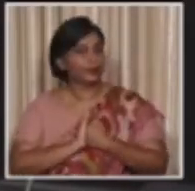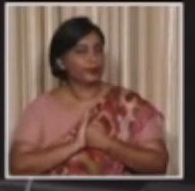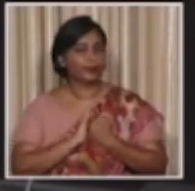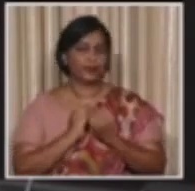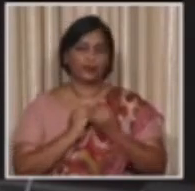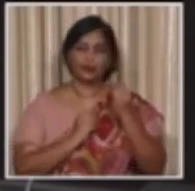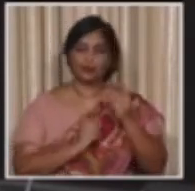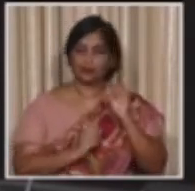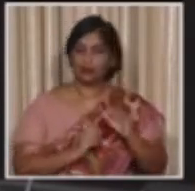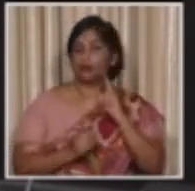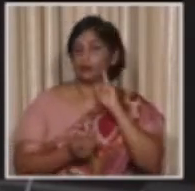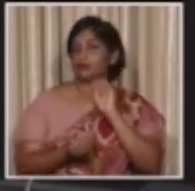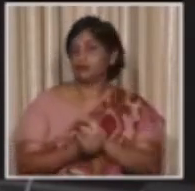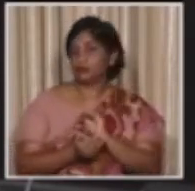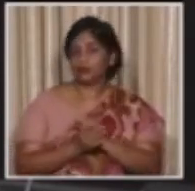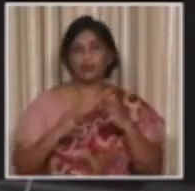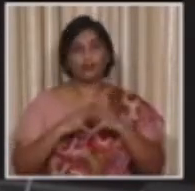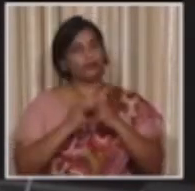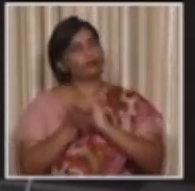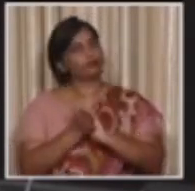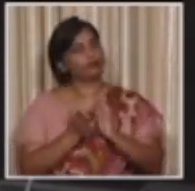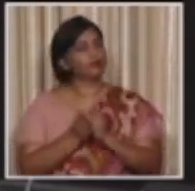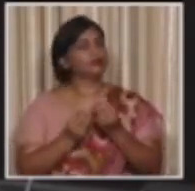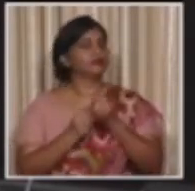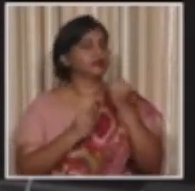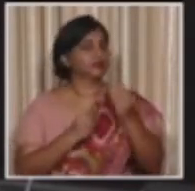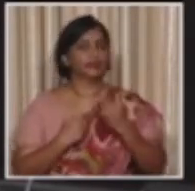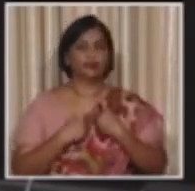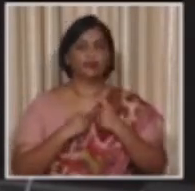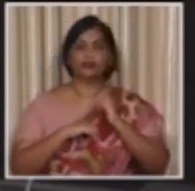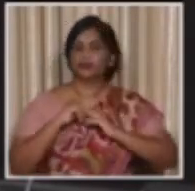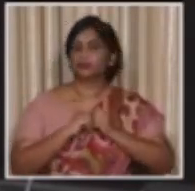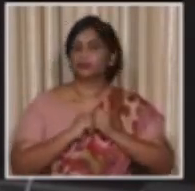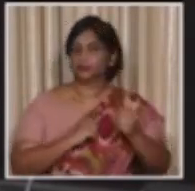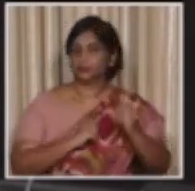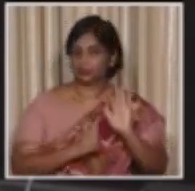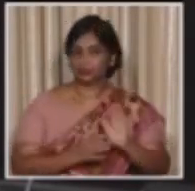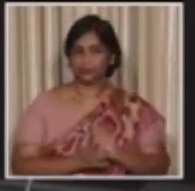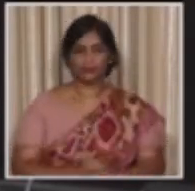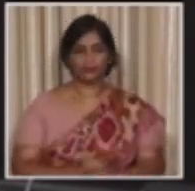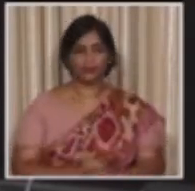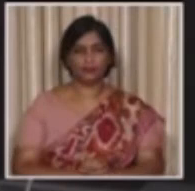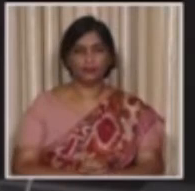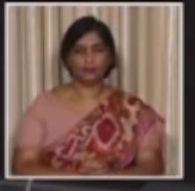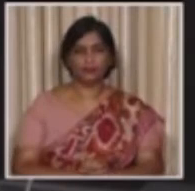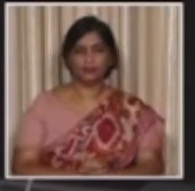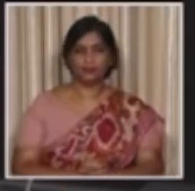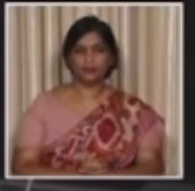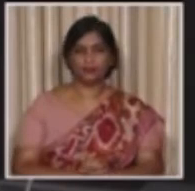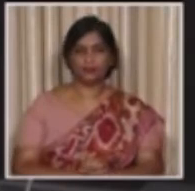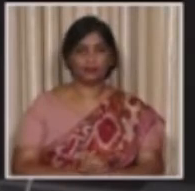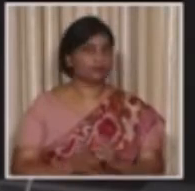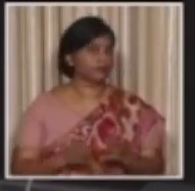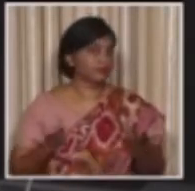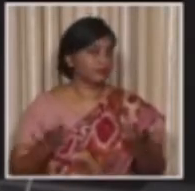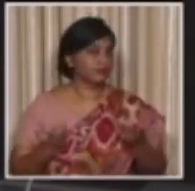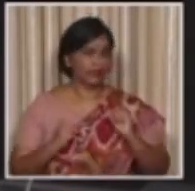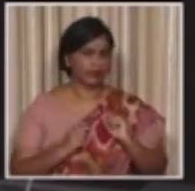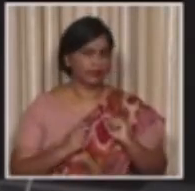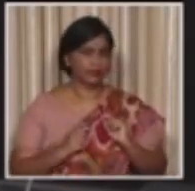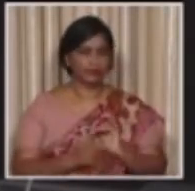Labadinova Gamer, Arakshav, Subasadani at Satikaran, Abiveda Pilila Kriatma Kerno. Noe Senam,